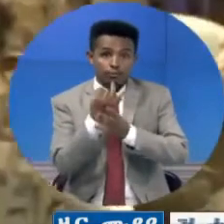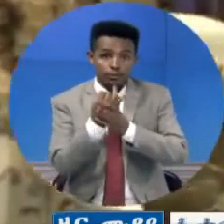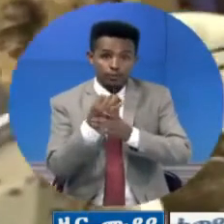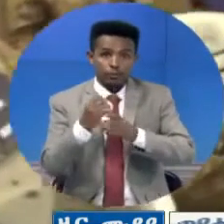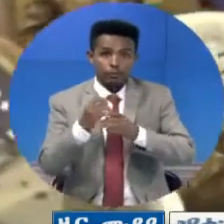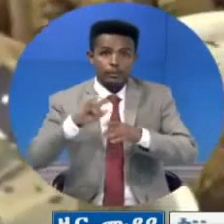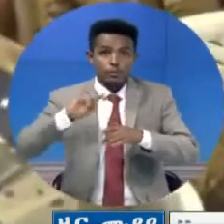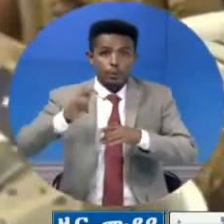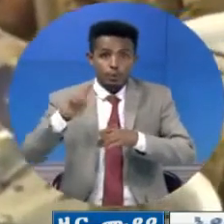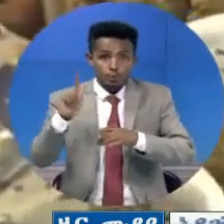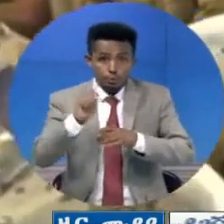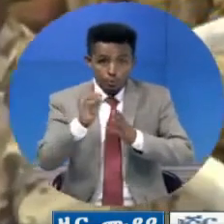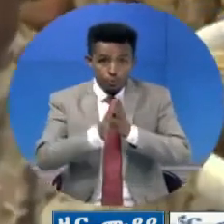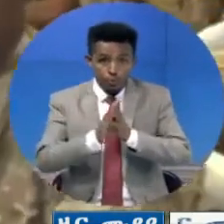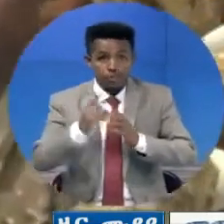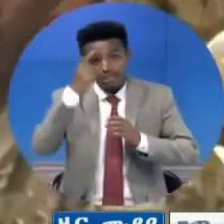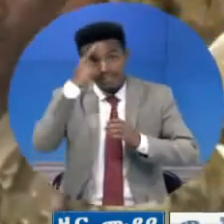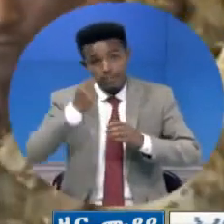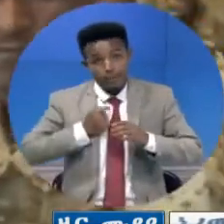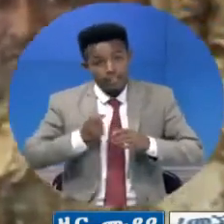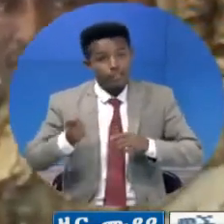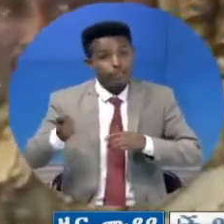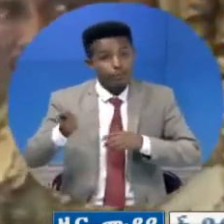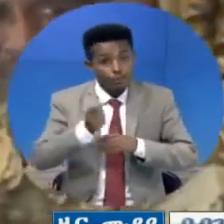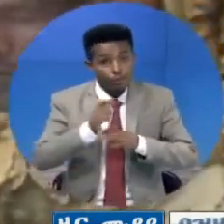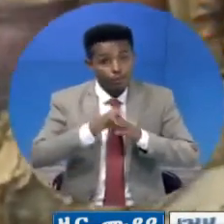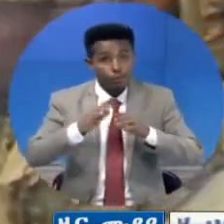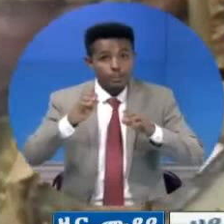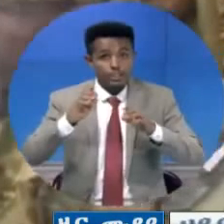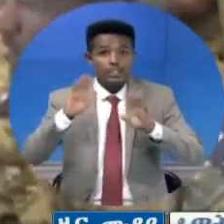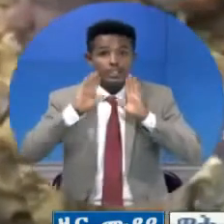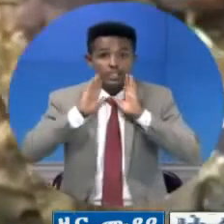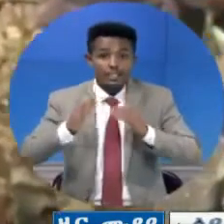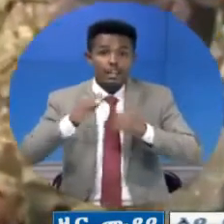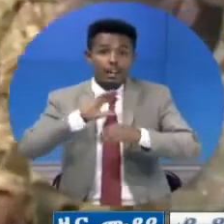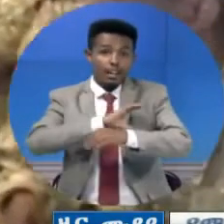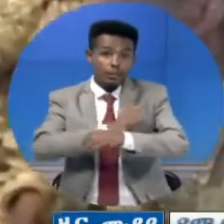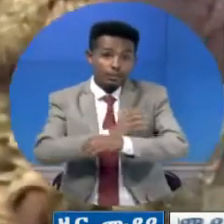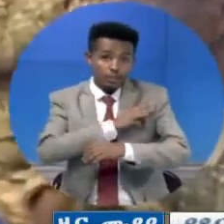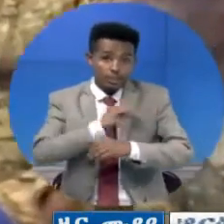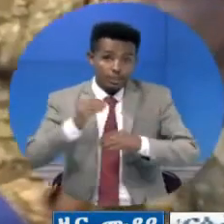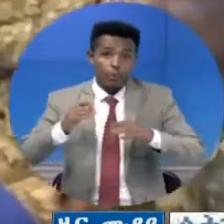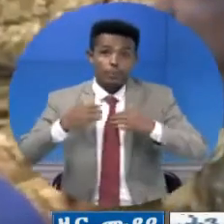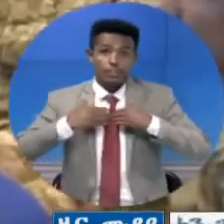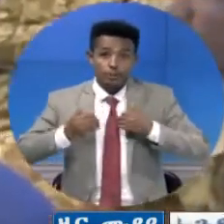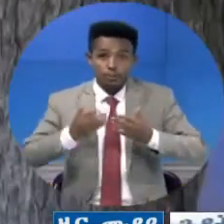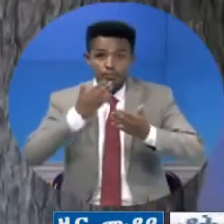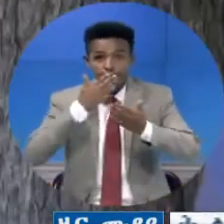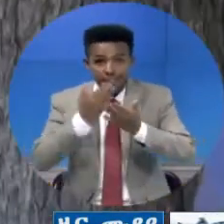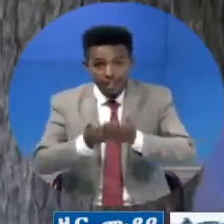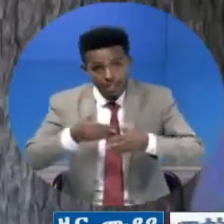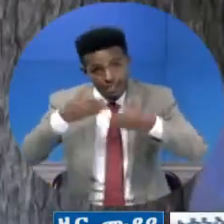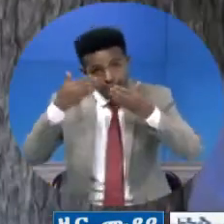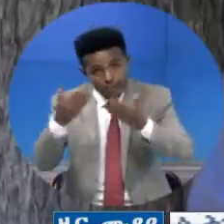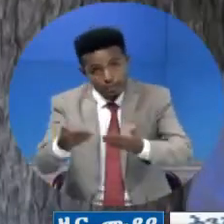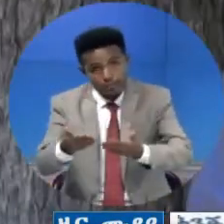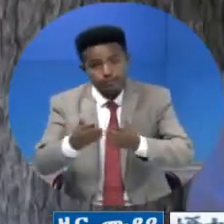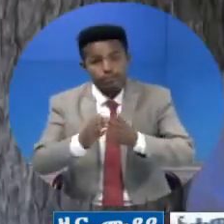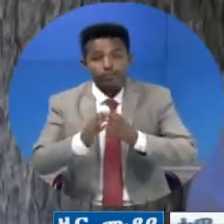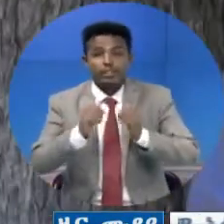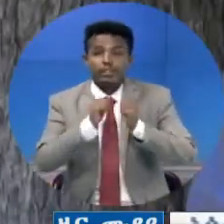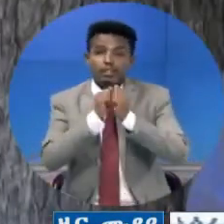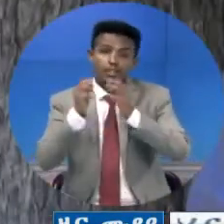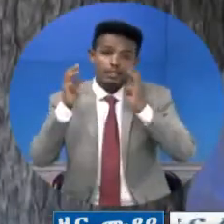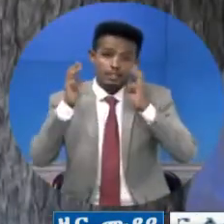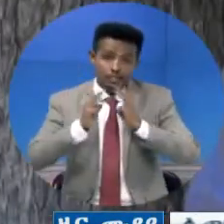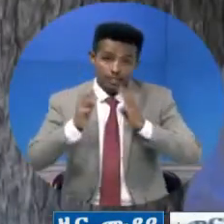አቅርቧል። የዞኑ ሰላም አስተማማኝ እንዲሆን ያደረጉ የጸጥታ ኃይሎችንና ወጣቶችንም ምስጋና አቅርቧል። የጋራ ትብብር የሚጠይቅ